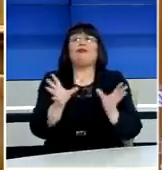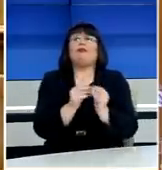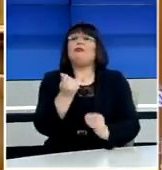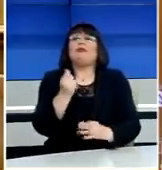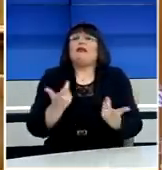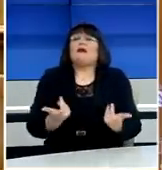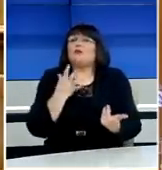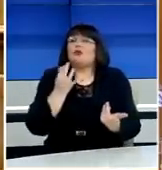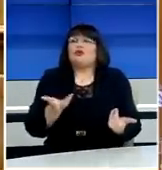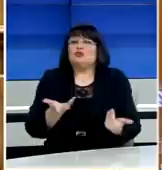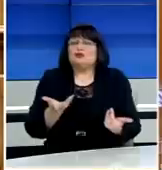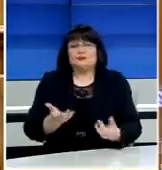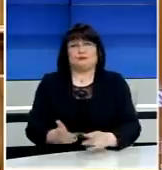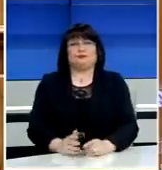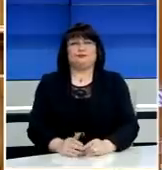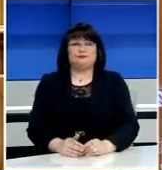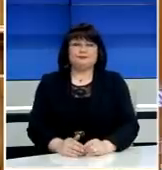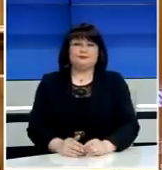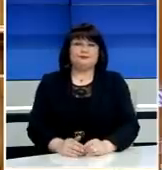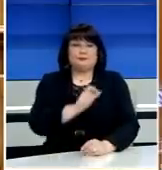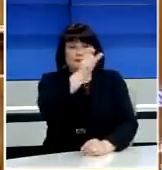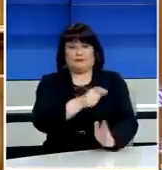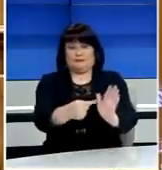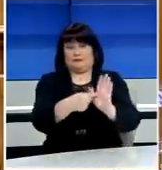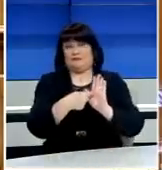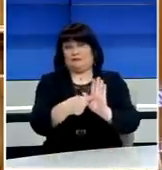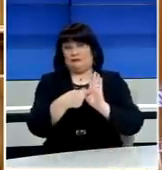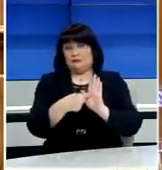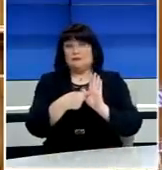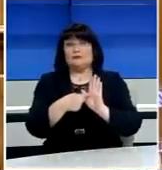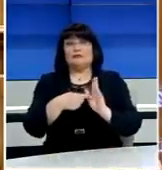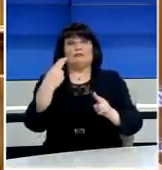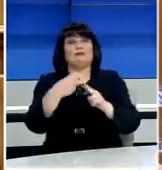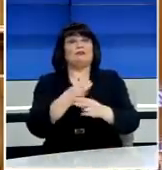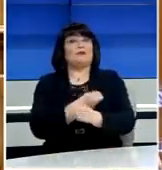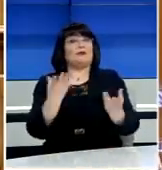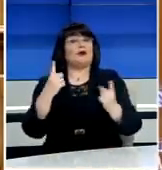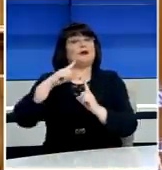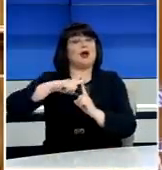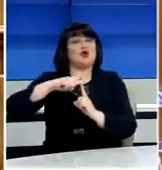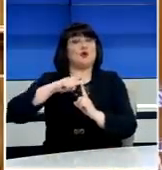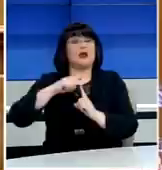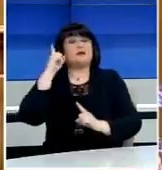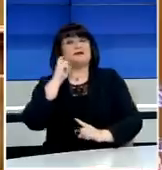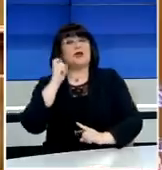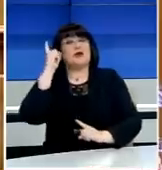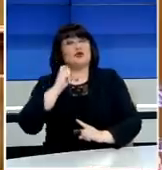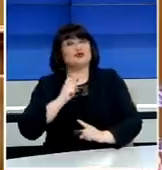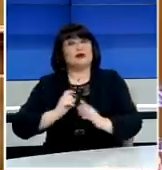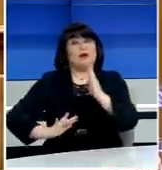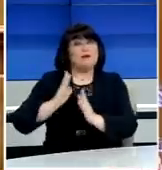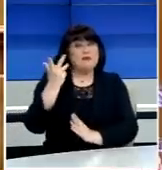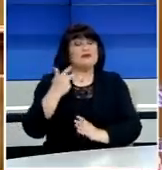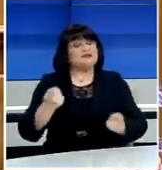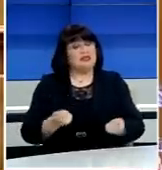οικονομία. Παρότι παρουσιάζατε τους εαυτούς σας ως άριστους τεχνοκράτες που θα έρθετε να μας φέρετε την